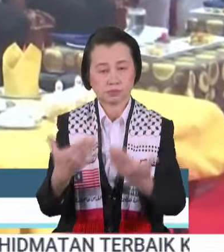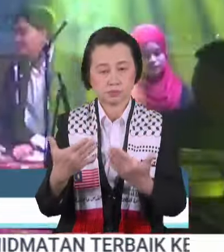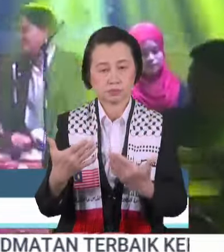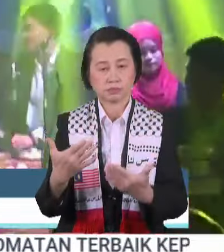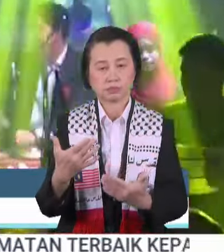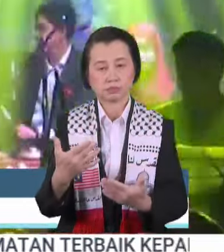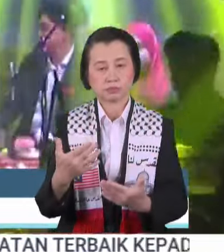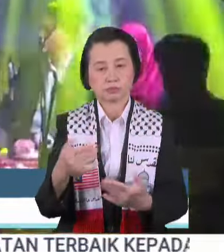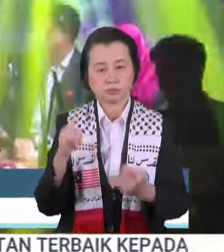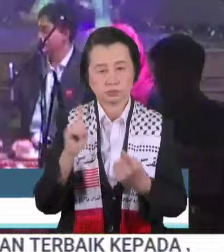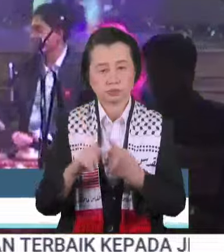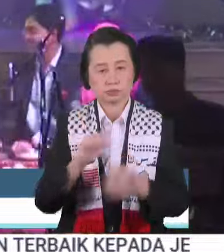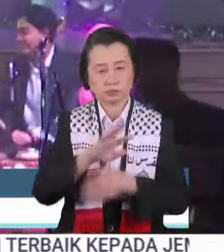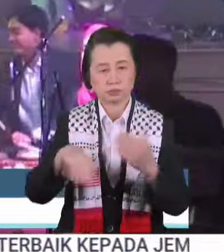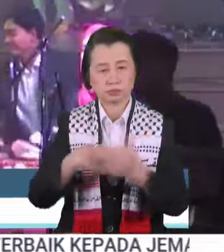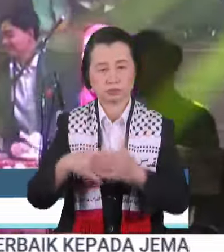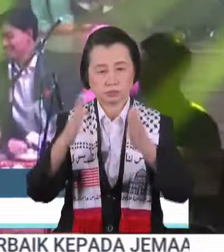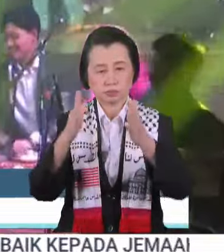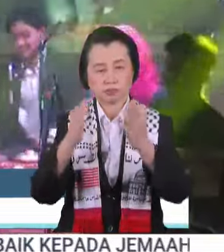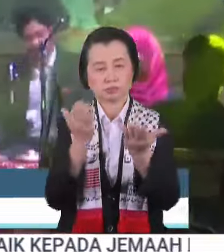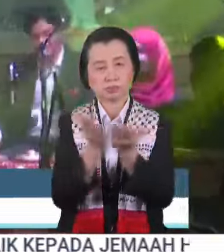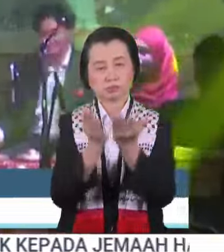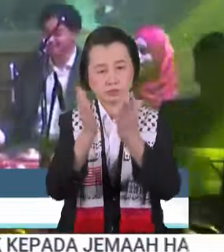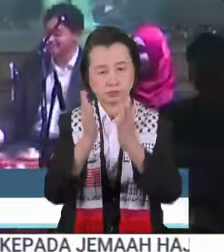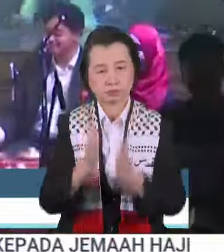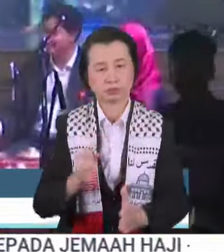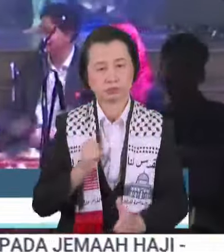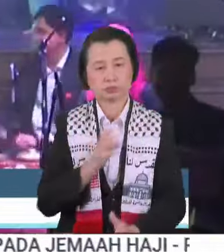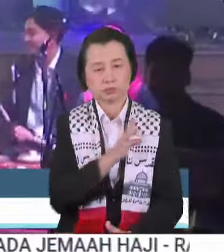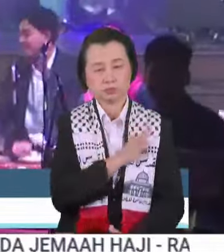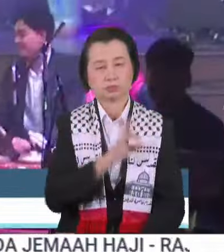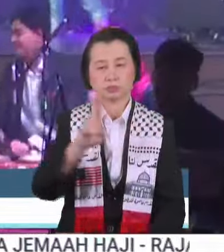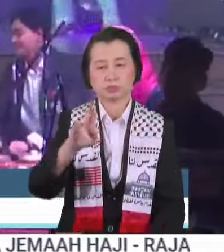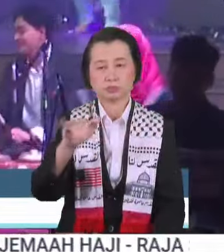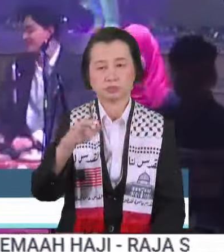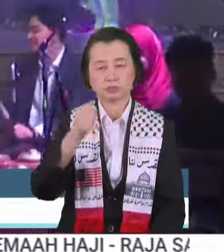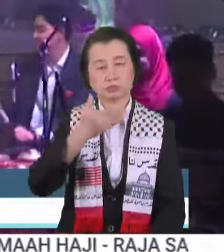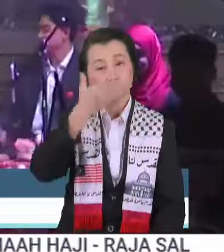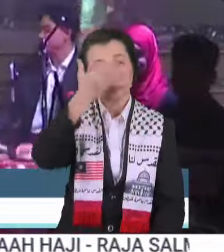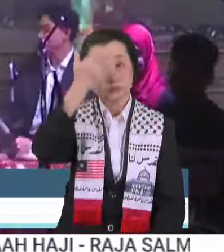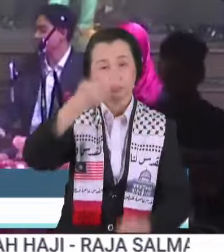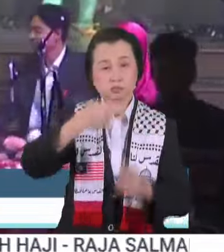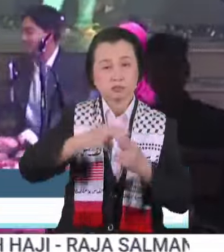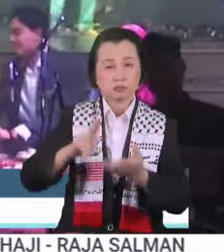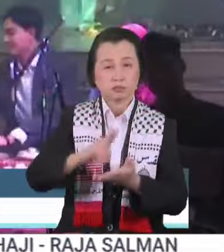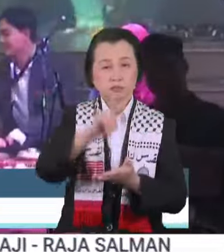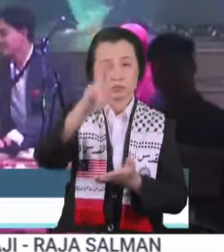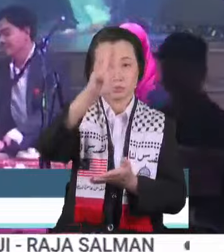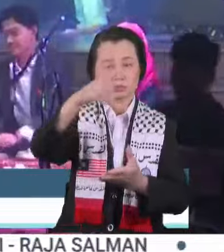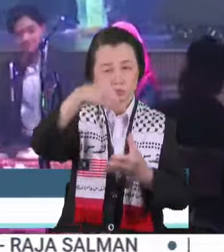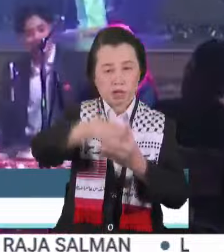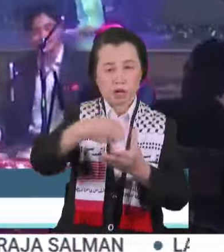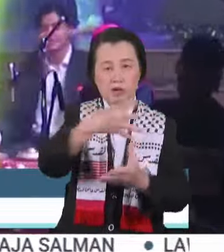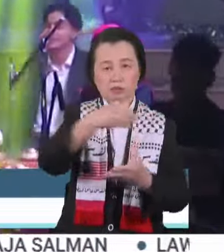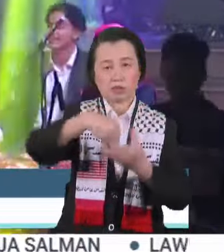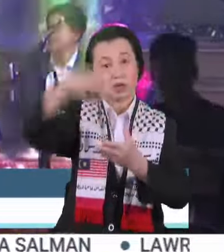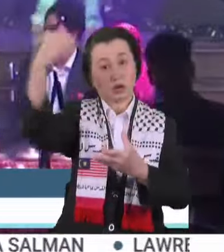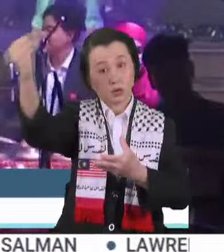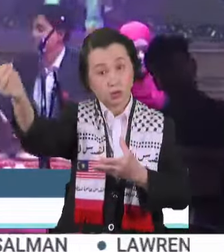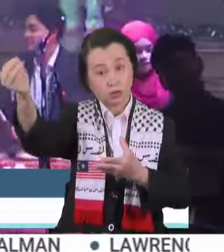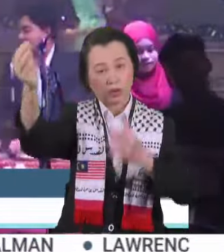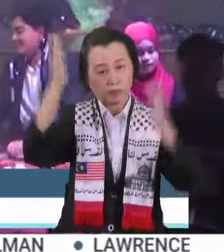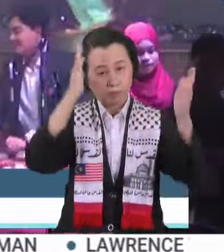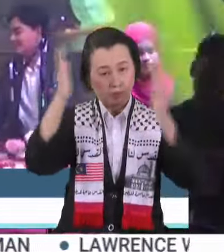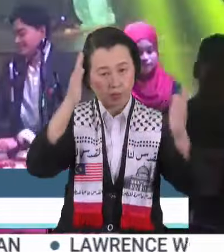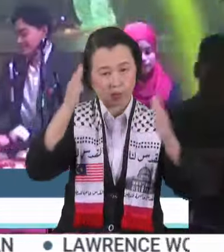terima kasih kepada semua warga UIAM yang telah banyak mengharumkan nama universiti di dalam dan di luar negara